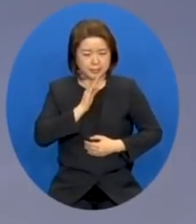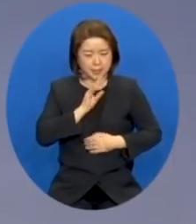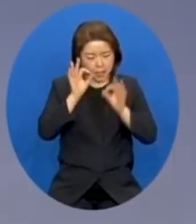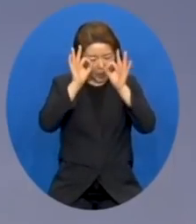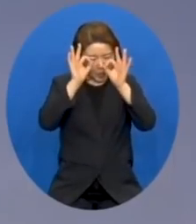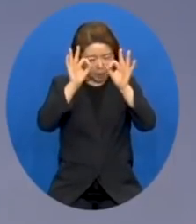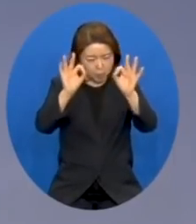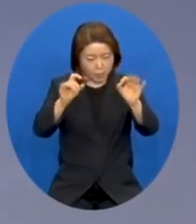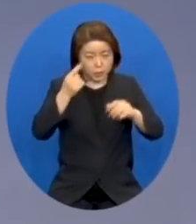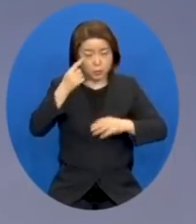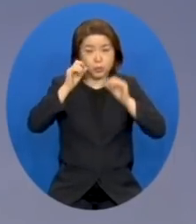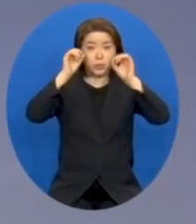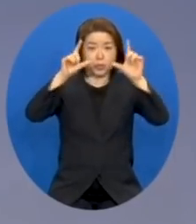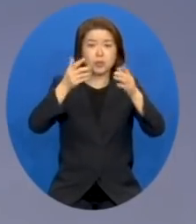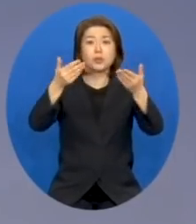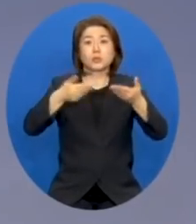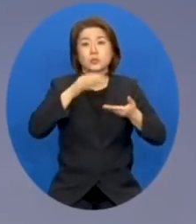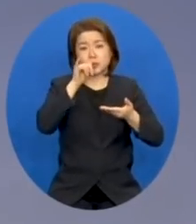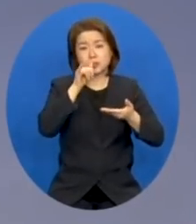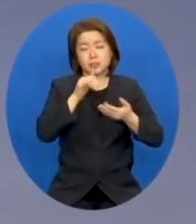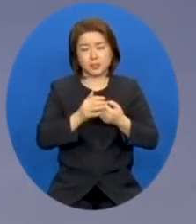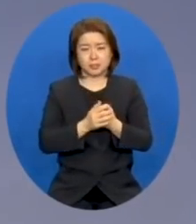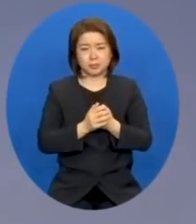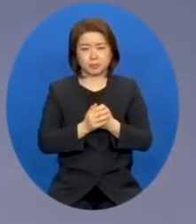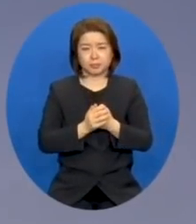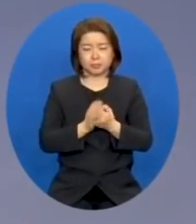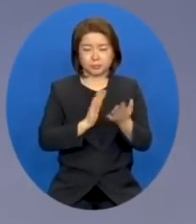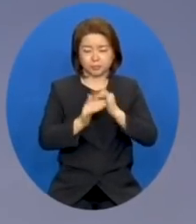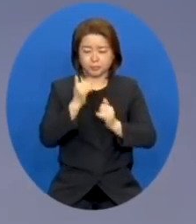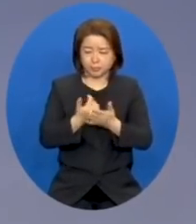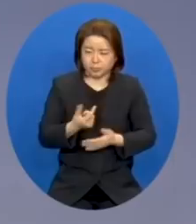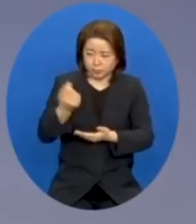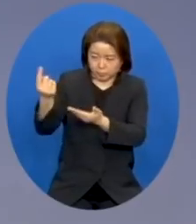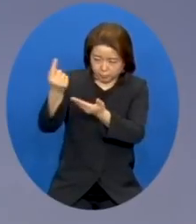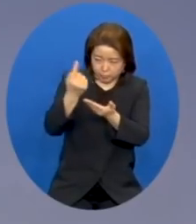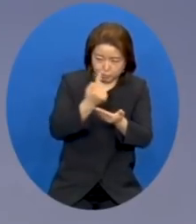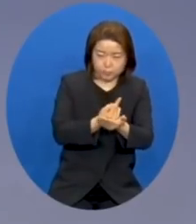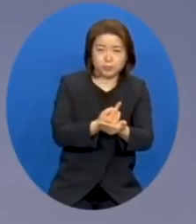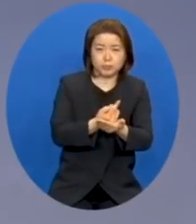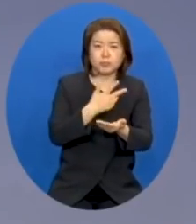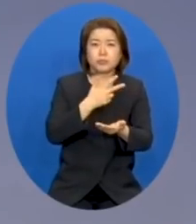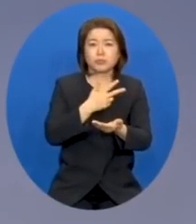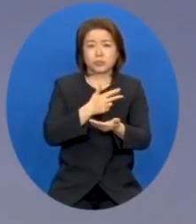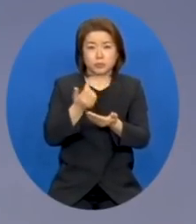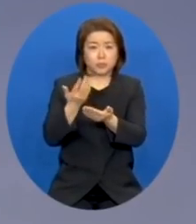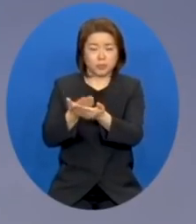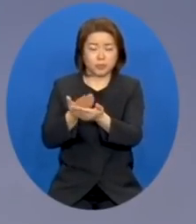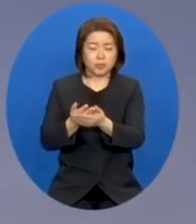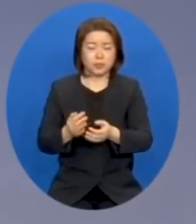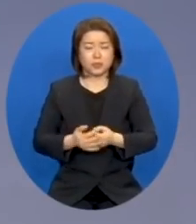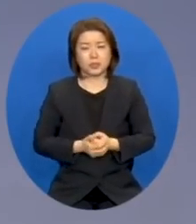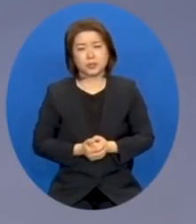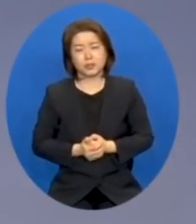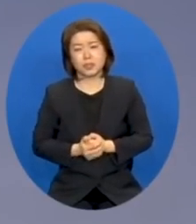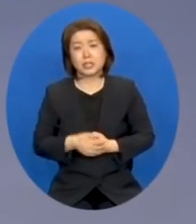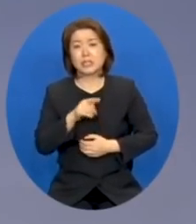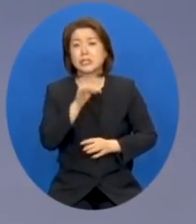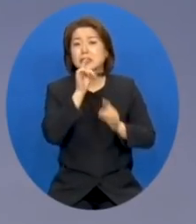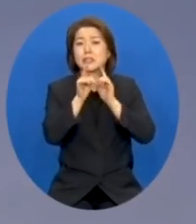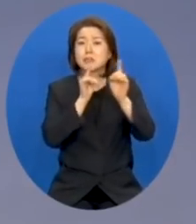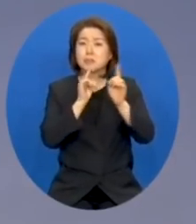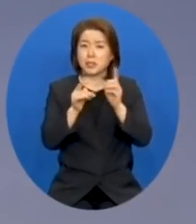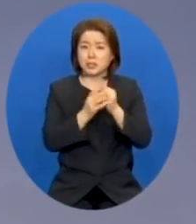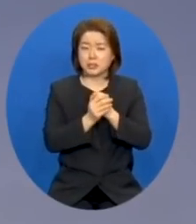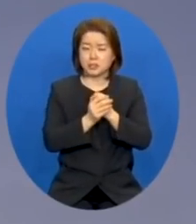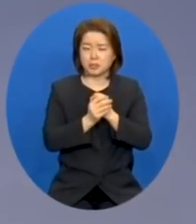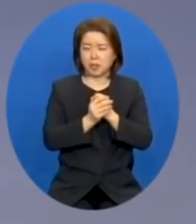눈을 열어주고 있습니다 마라나타 주님 오시옵소서 이 말씀이 혹시